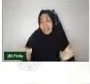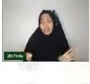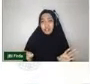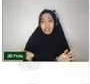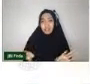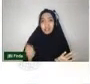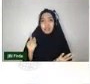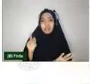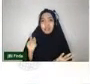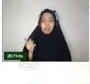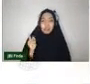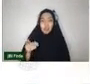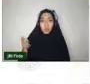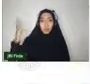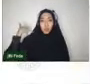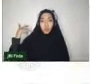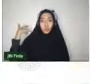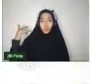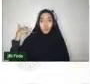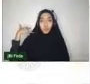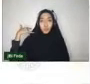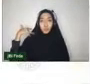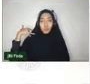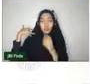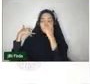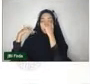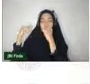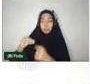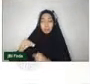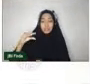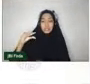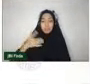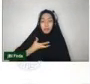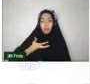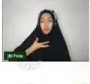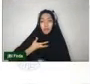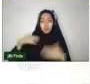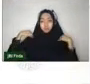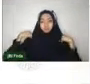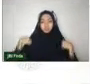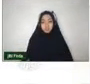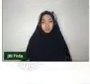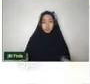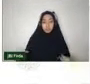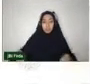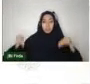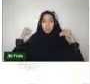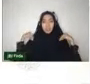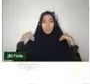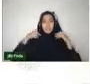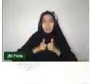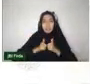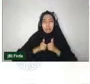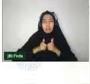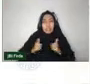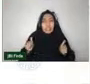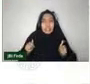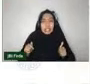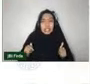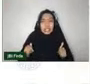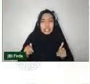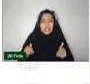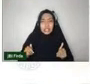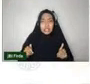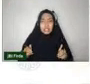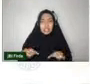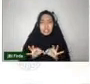Dia itu yang dulunya saat pagi itu mau memakai pakaian yang rapi, mau memakai pakaian yang bersih saat sekolah di sekolah umum,